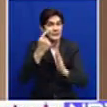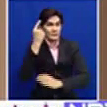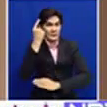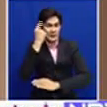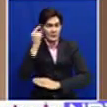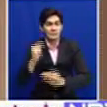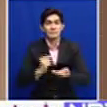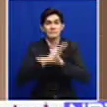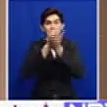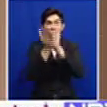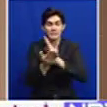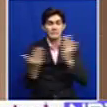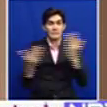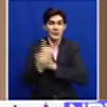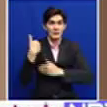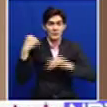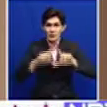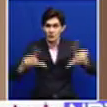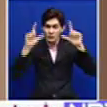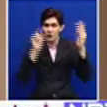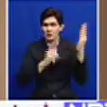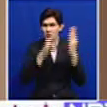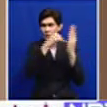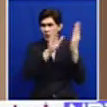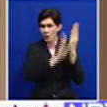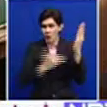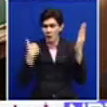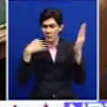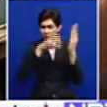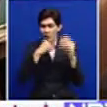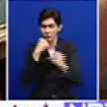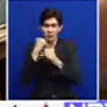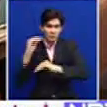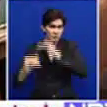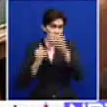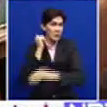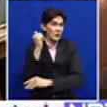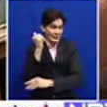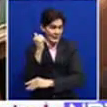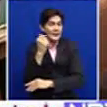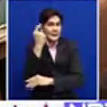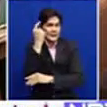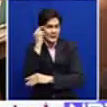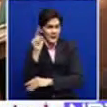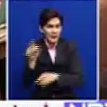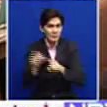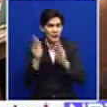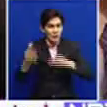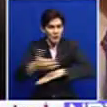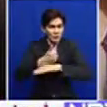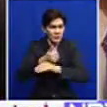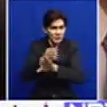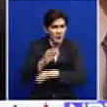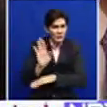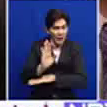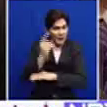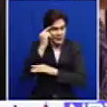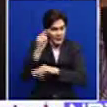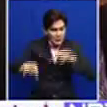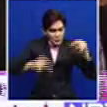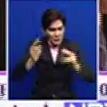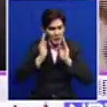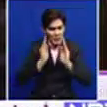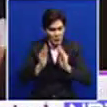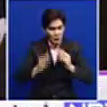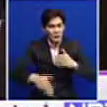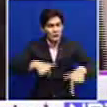ความเปลี่ยนแปลงนำจุดเด่นของพื้นที่มาทำให้เกิดการพัฒนาอย่ารับใช้นักการเมืองแต่ต้องดูแลทุกสุขของ